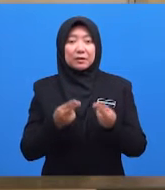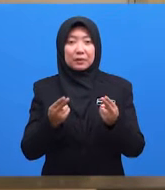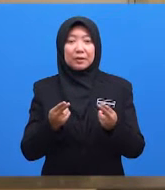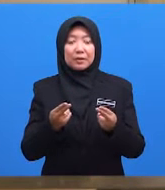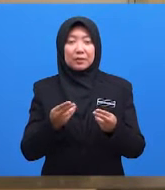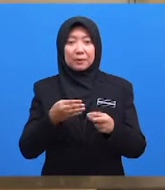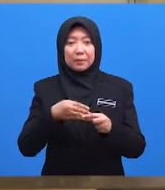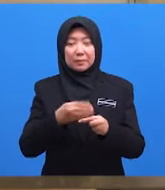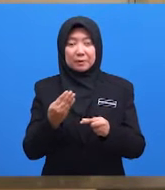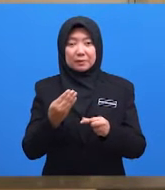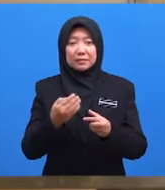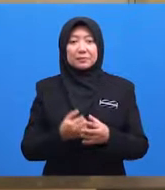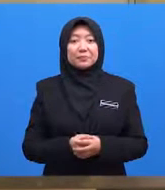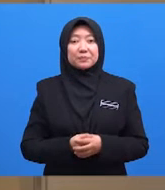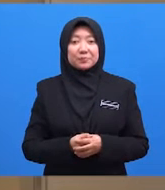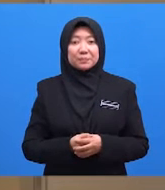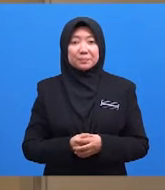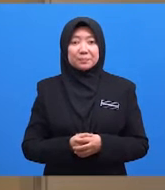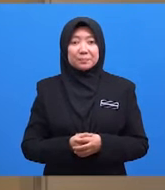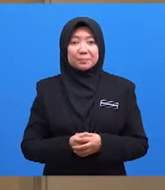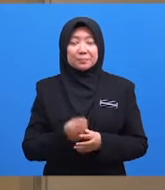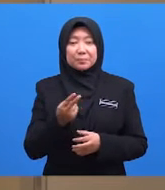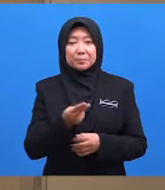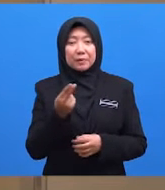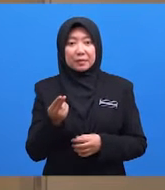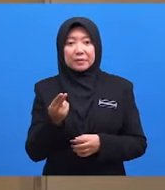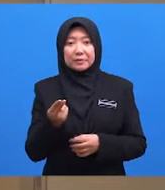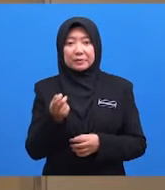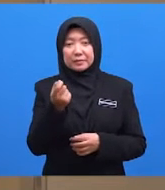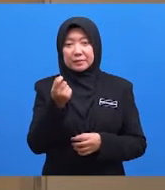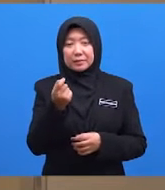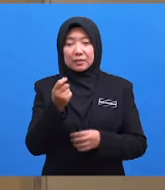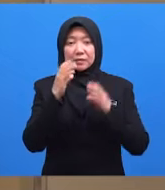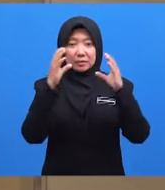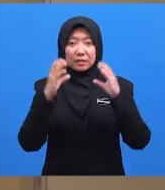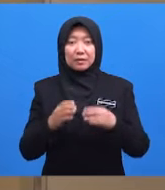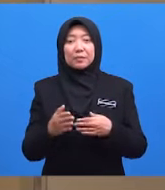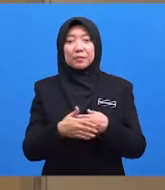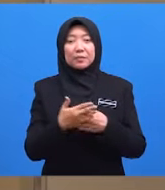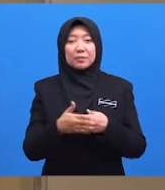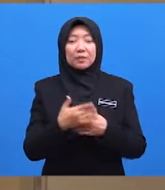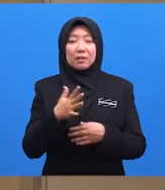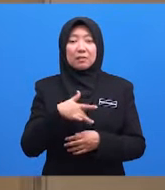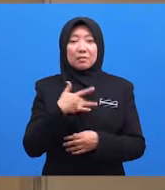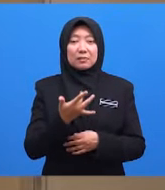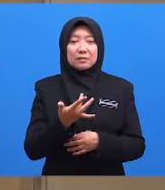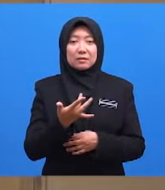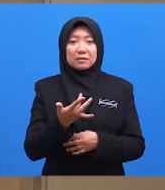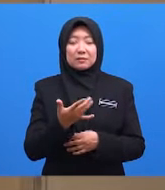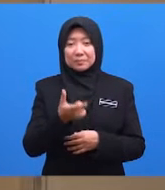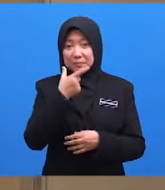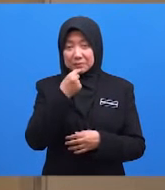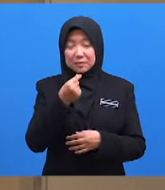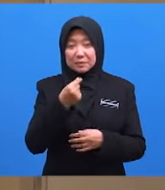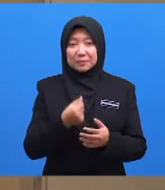dan farinaceous. Bahannya yang sedikit dan caranya yang mudah serta rasanya